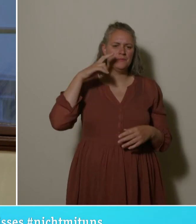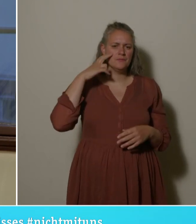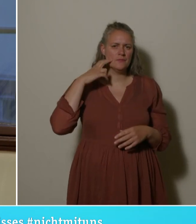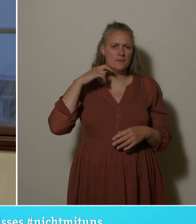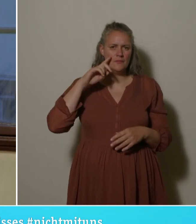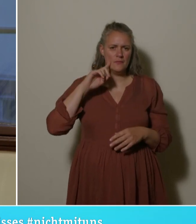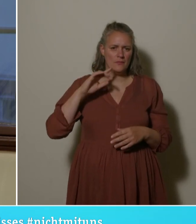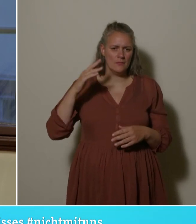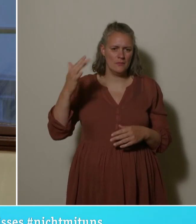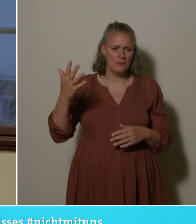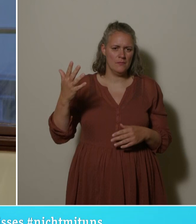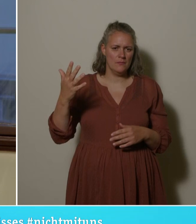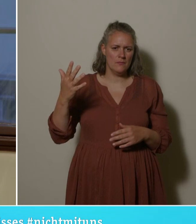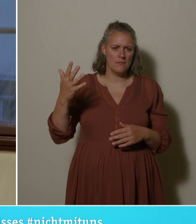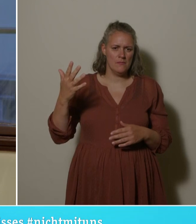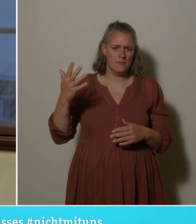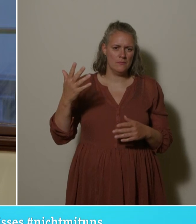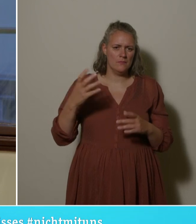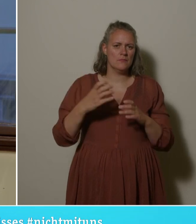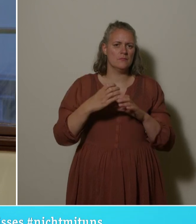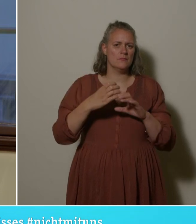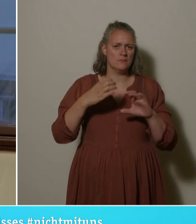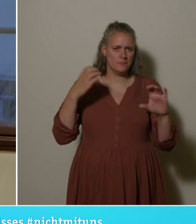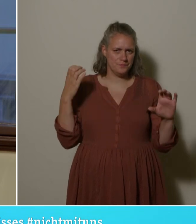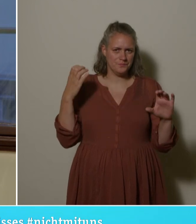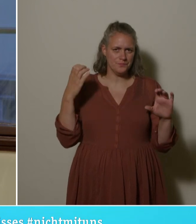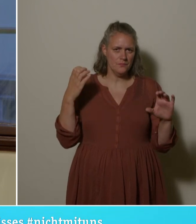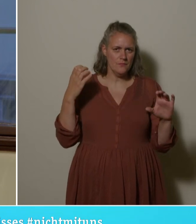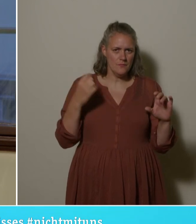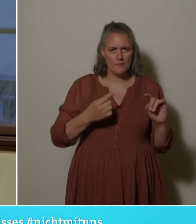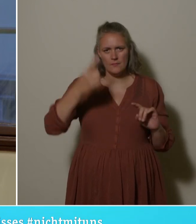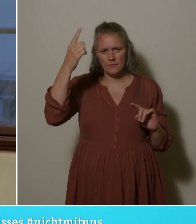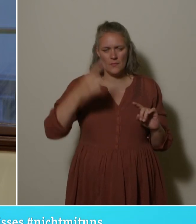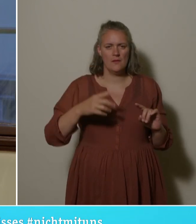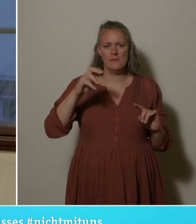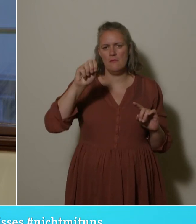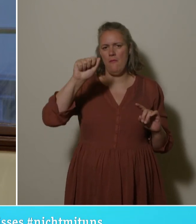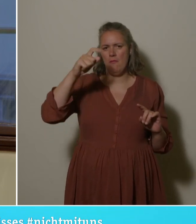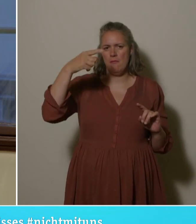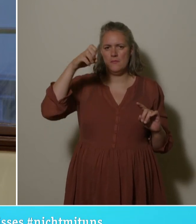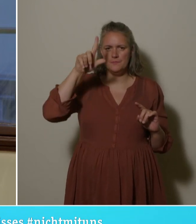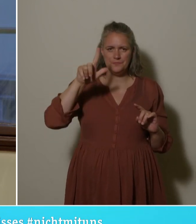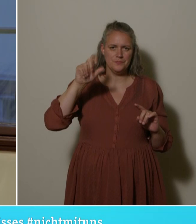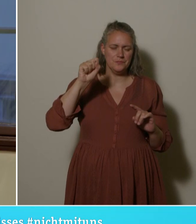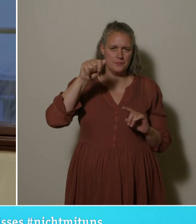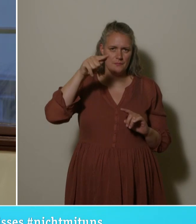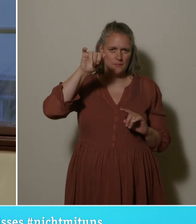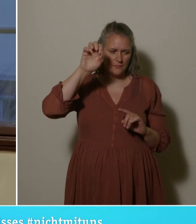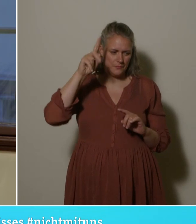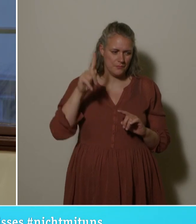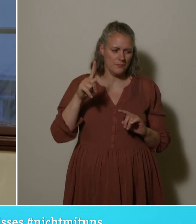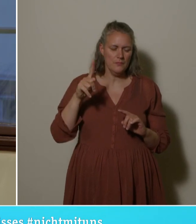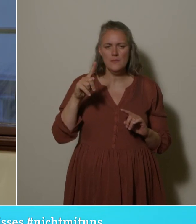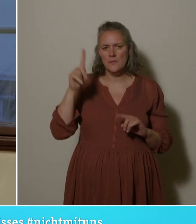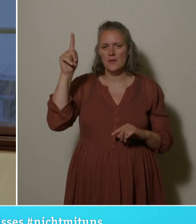die eben den Bus regelmäßig braucht, um am Magdestieg hoch und wieder runterzukommen, so sie